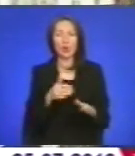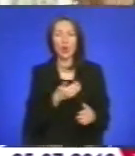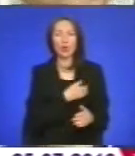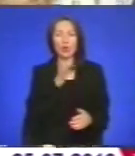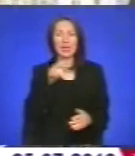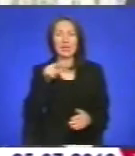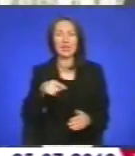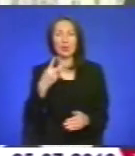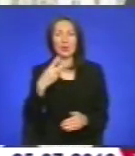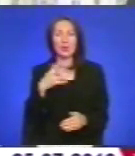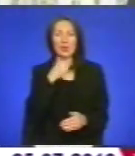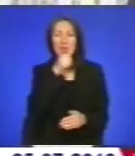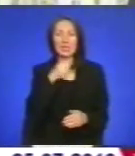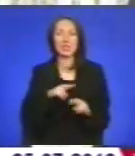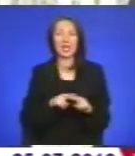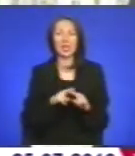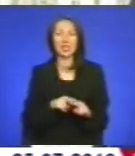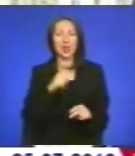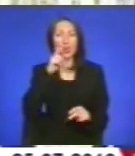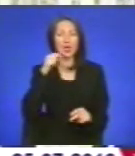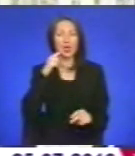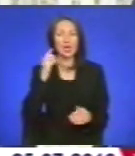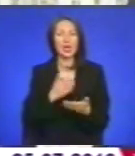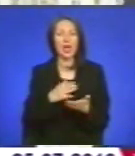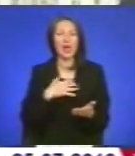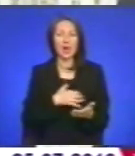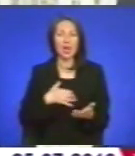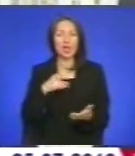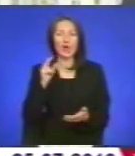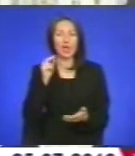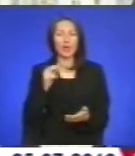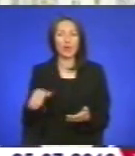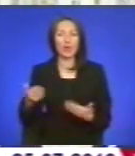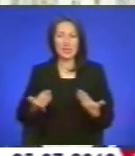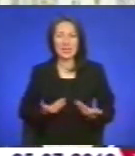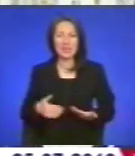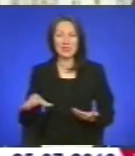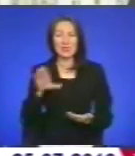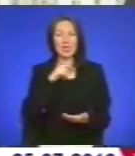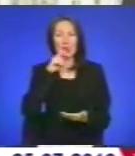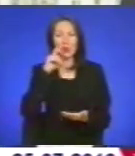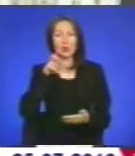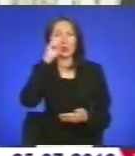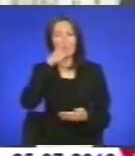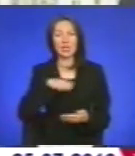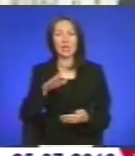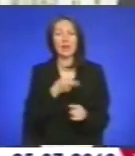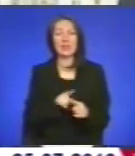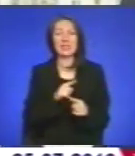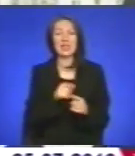1025-та річниця хрещення України Руси є важливою датою в житті всієї української держави. Це